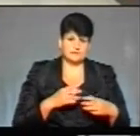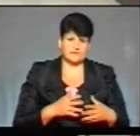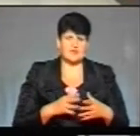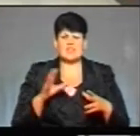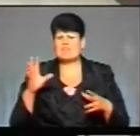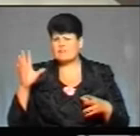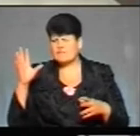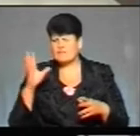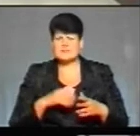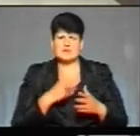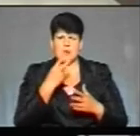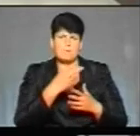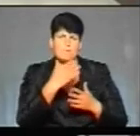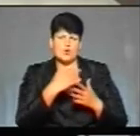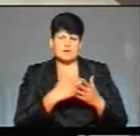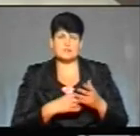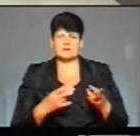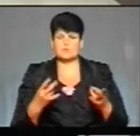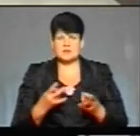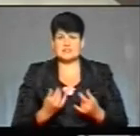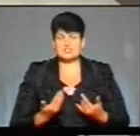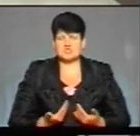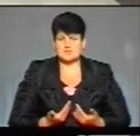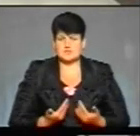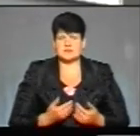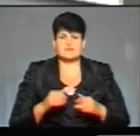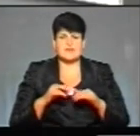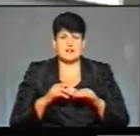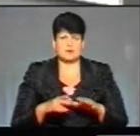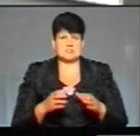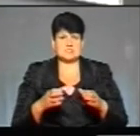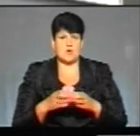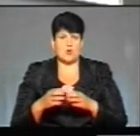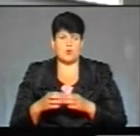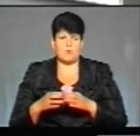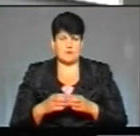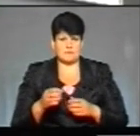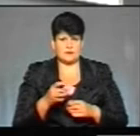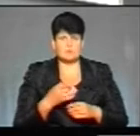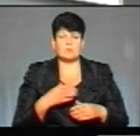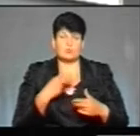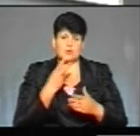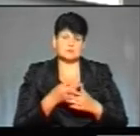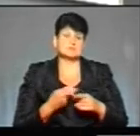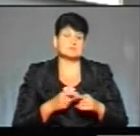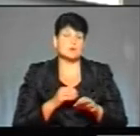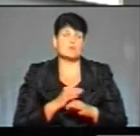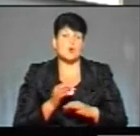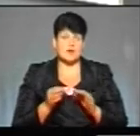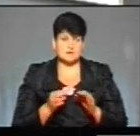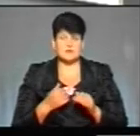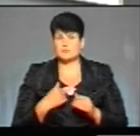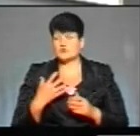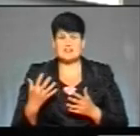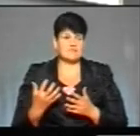тих показників, які необхідні для життєдіяльності громад відповідних районів адміністративних, ми презентували цей проєкт. Ну, нам тоді не